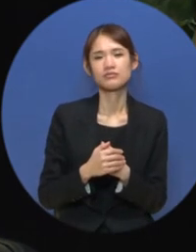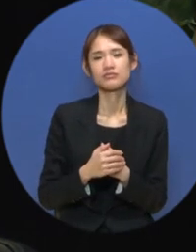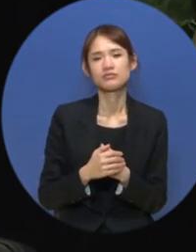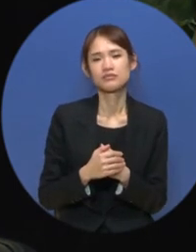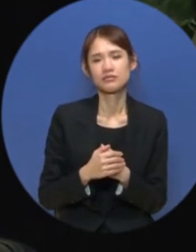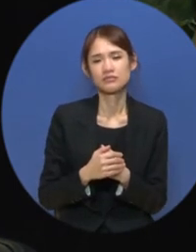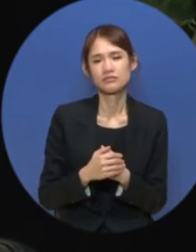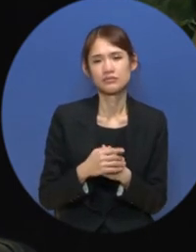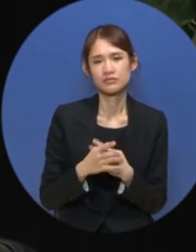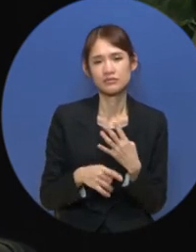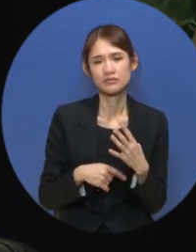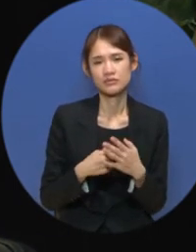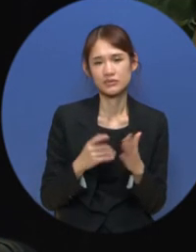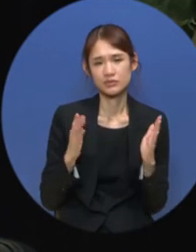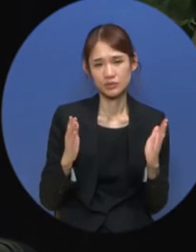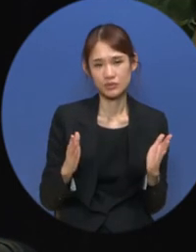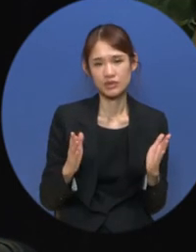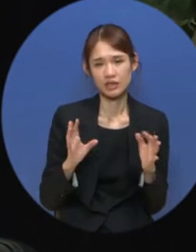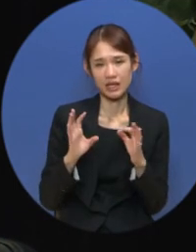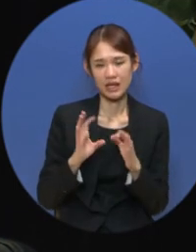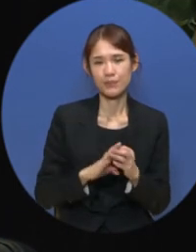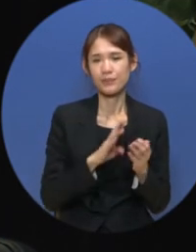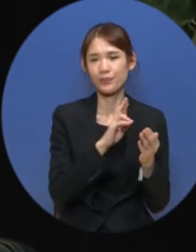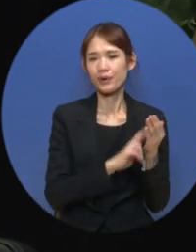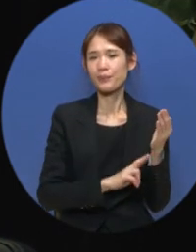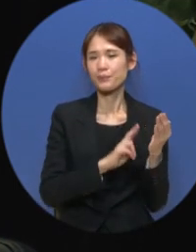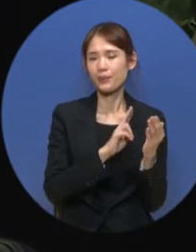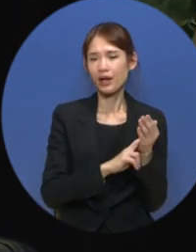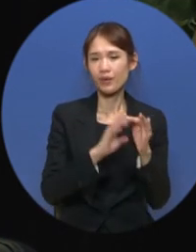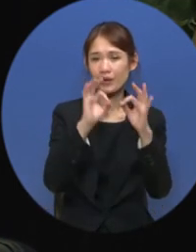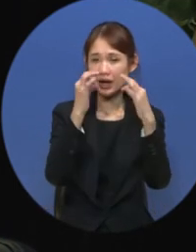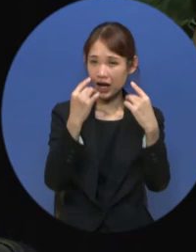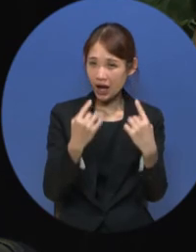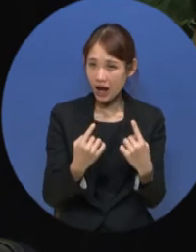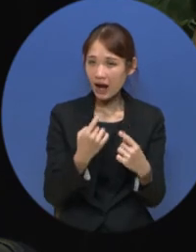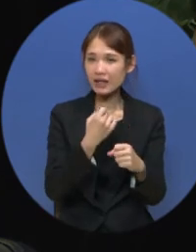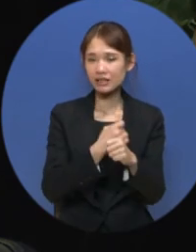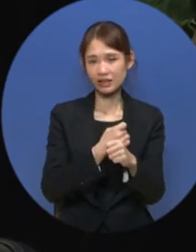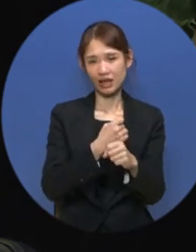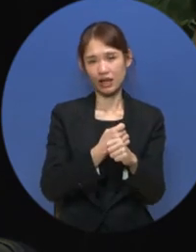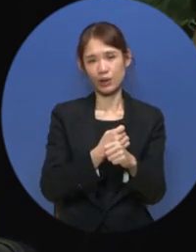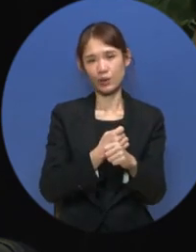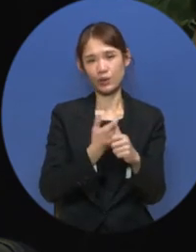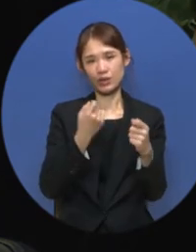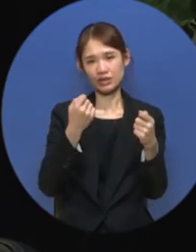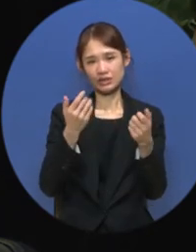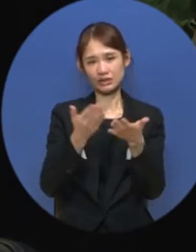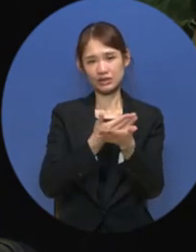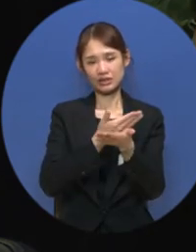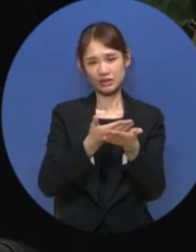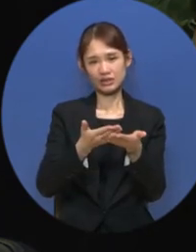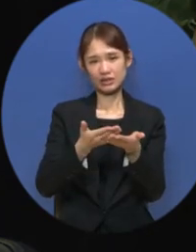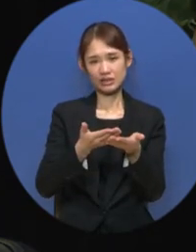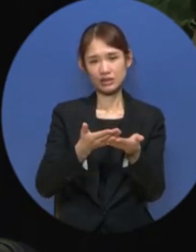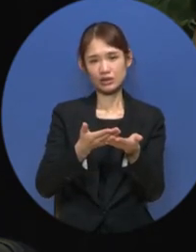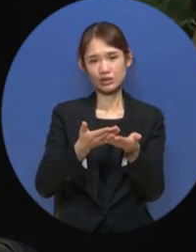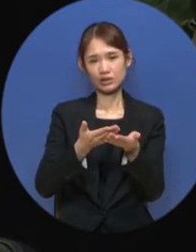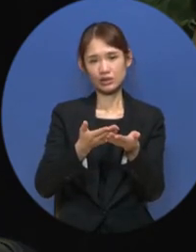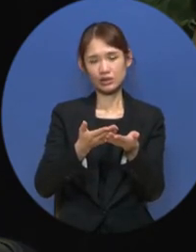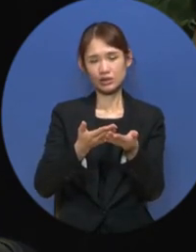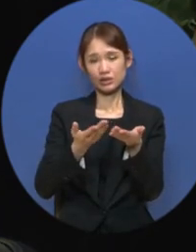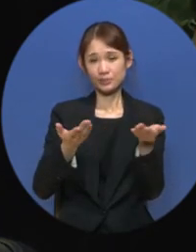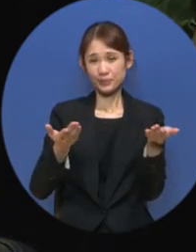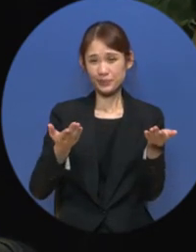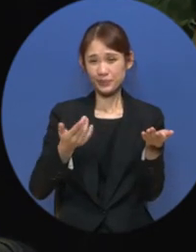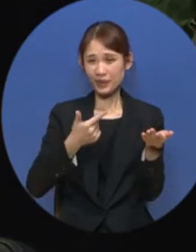네. 예, 그 뭐 시즌 동안 이제 계속 판매하고 뭐 또 그 다음에는 이제 할인하고 막 이제 이렇게 대량 공급을